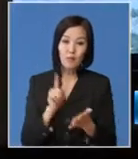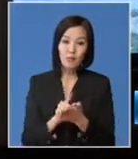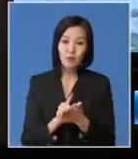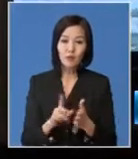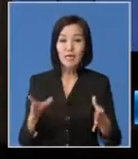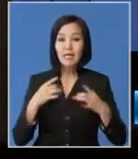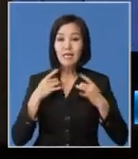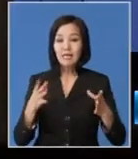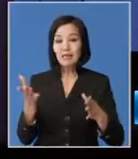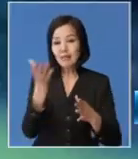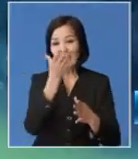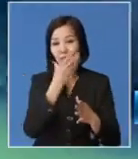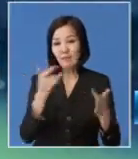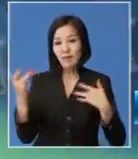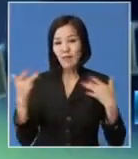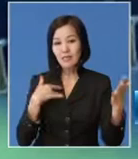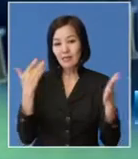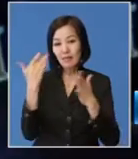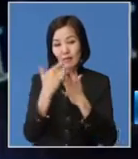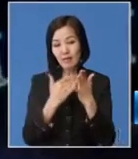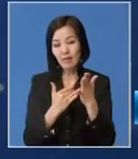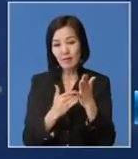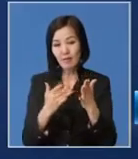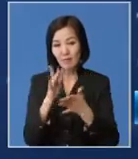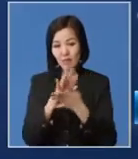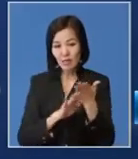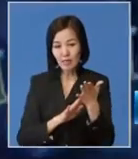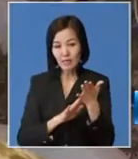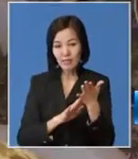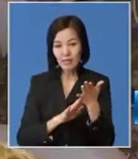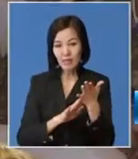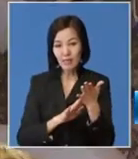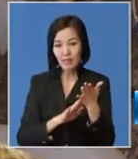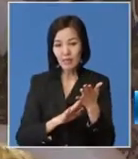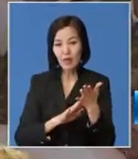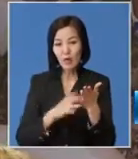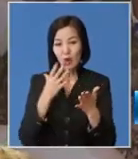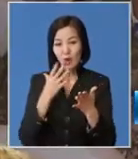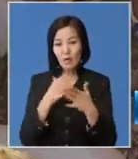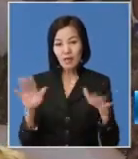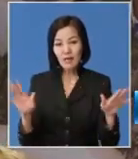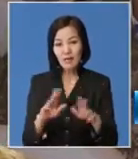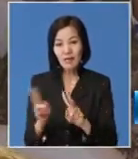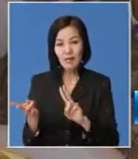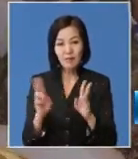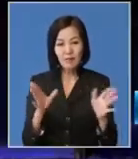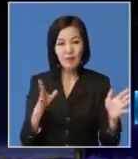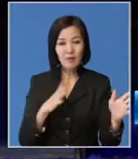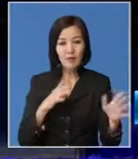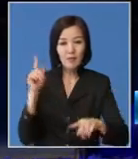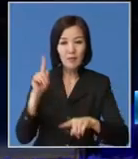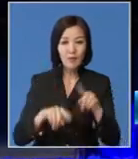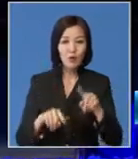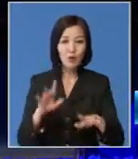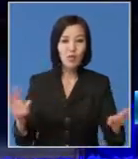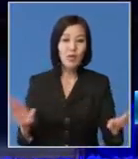жиын соң әдемі мерекелік кешке ұласты. Ел тыныштығын күзеткен ержүрек жандарға өнерпаздар өз өнерлерін паш етті. Рухты асқақтатар әндер